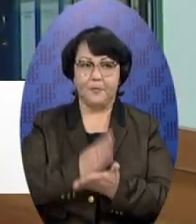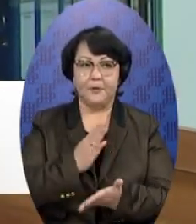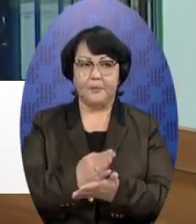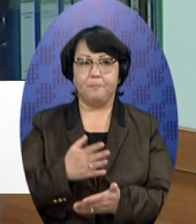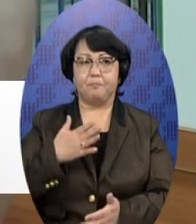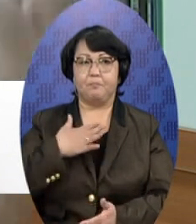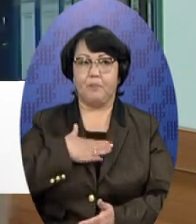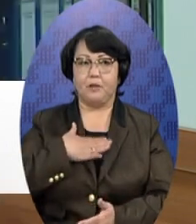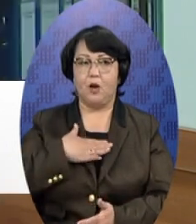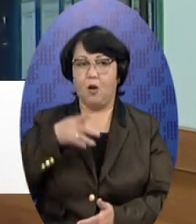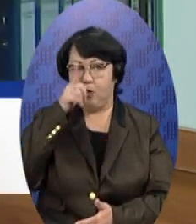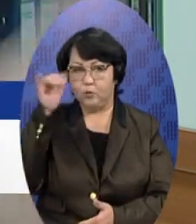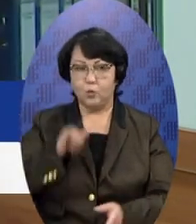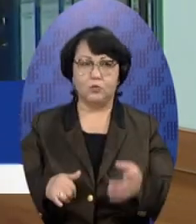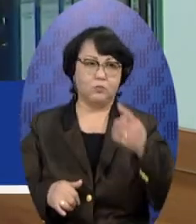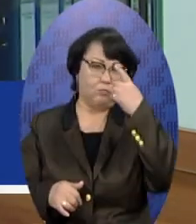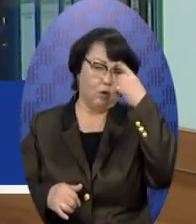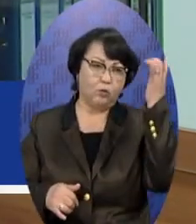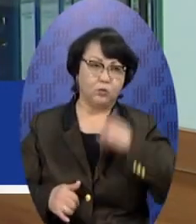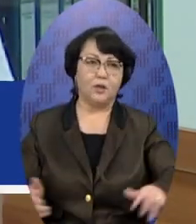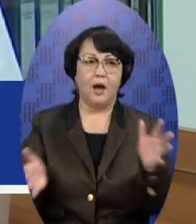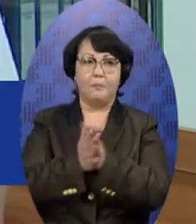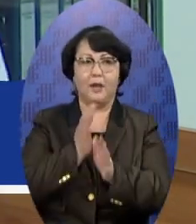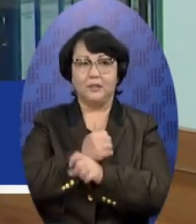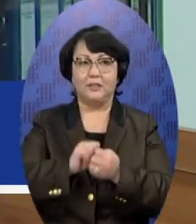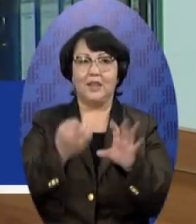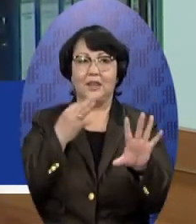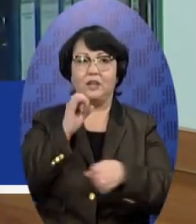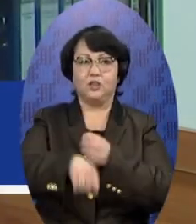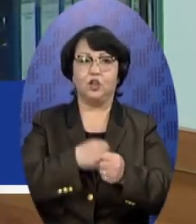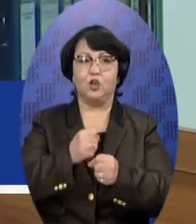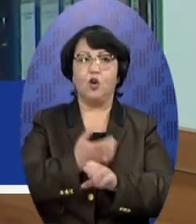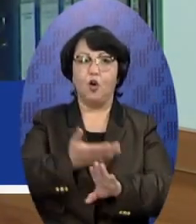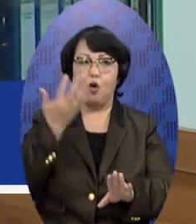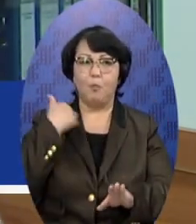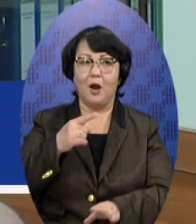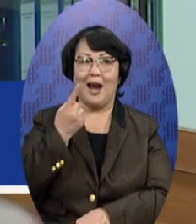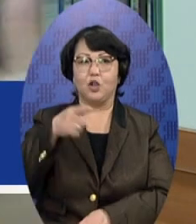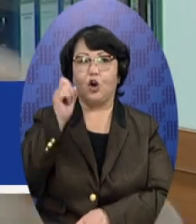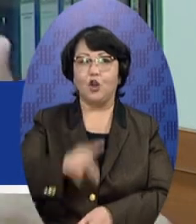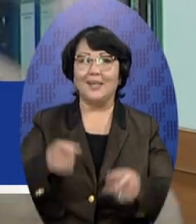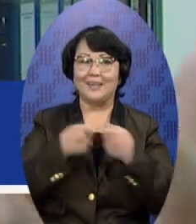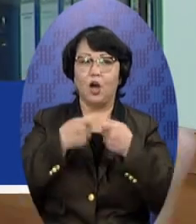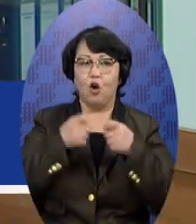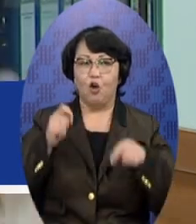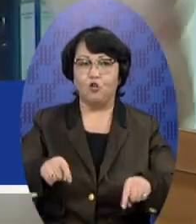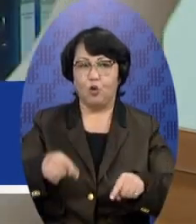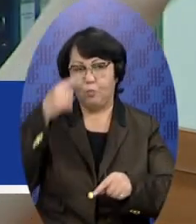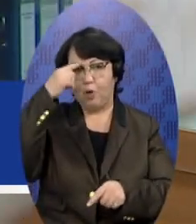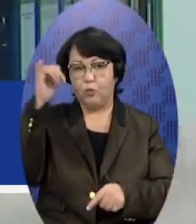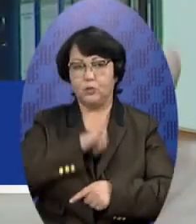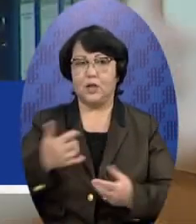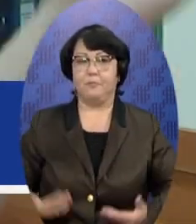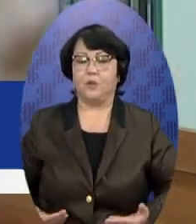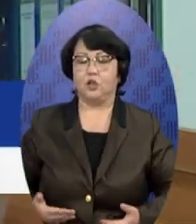Манай хоёр орны ард түмний түүхэн томоохон байр суурь эзлэх 80 жилийн өмнөх халах голын дайныг өнөөдрийн Монгол орны амьдралтай холбож үзүүлэх гэж байгаагаараа баримт